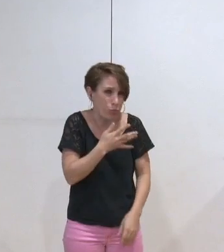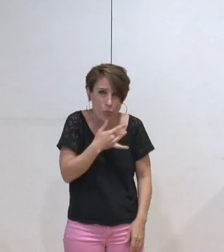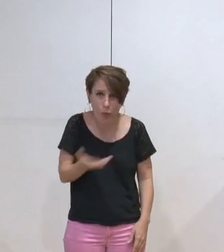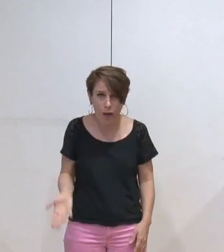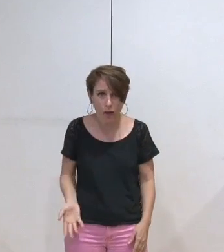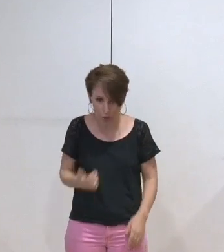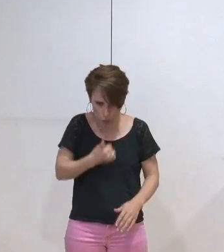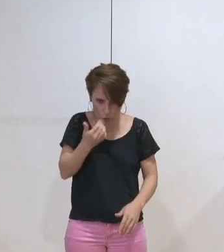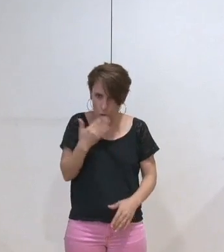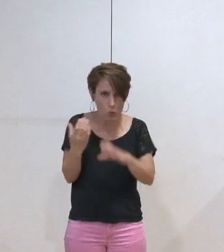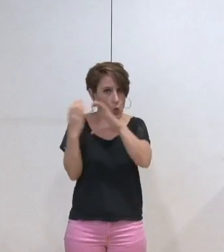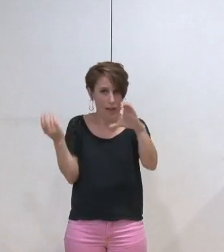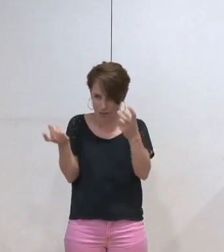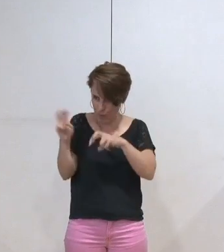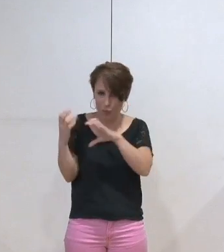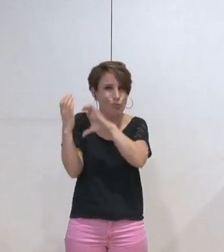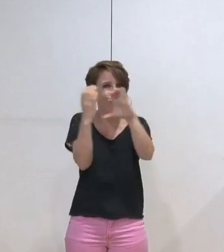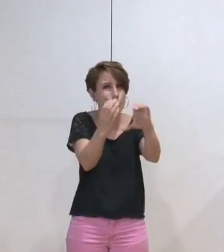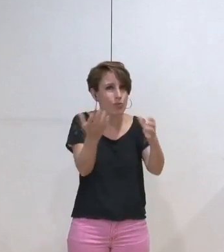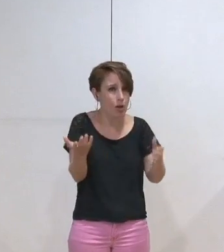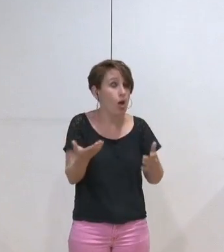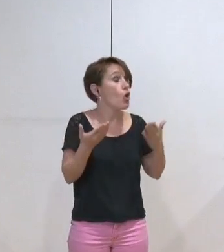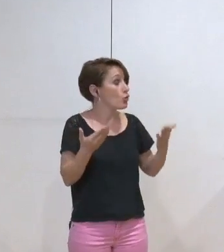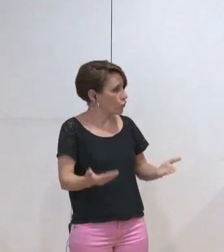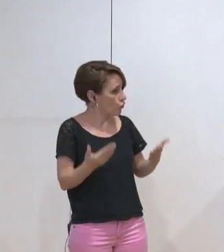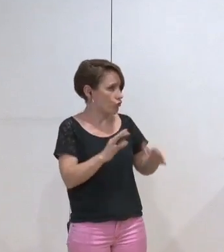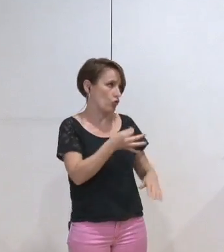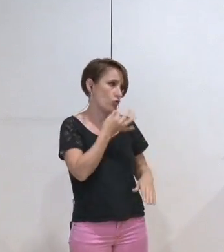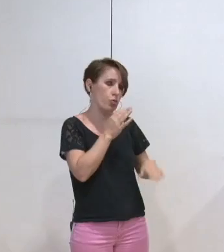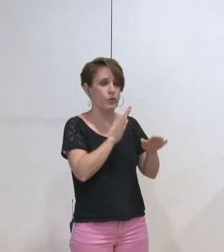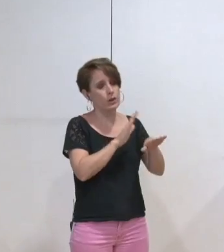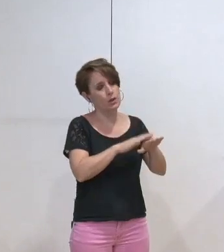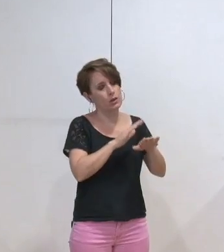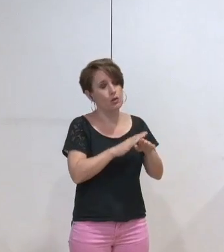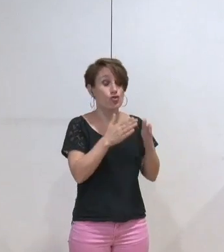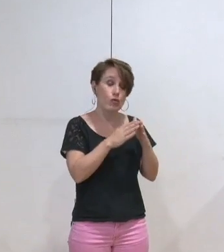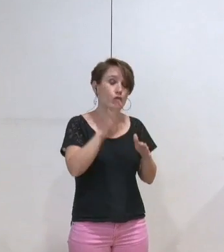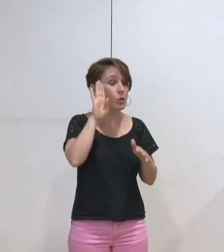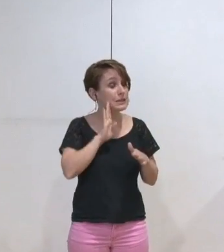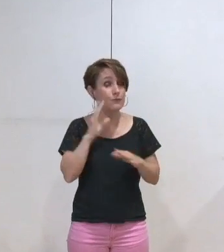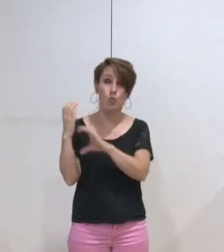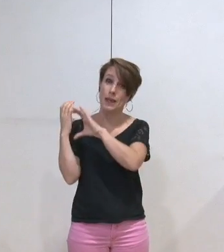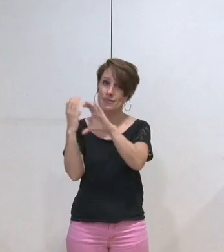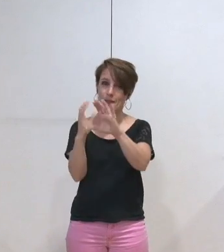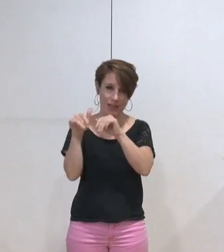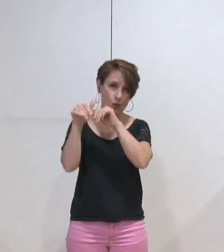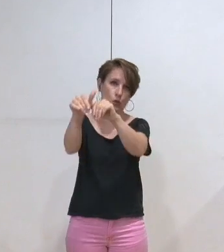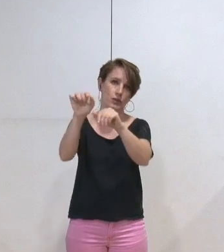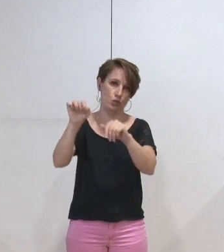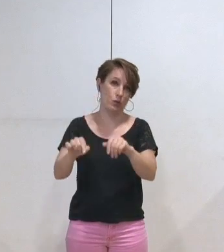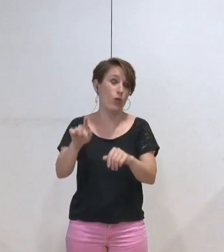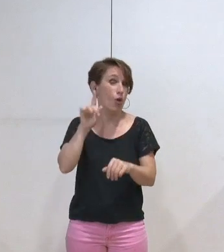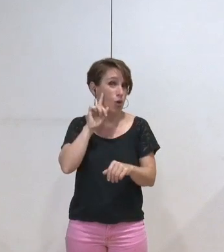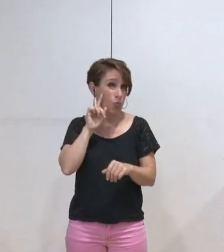âgées je profite ainsi de cette occasion pour vous demander de garantir le maintien tel quel de la navette navette permettant à des personnes